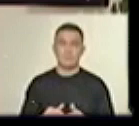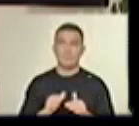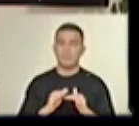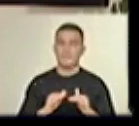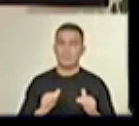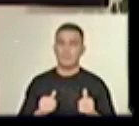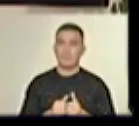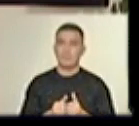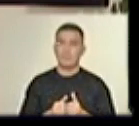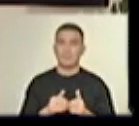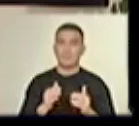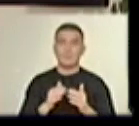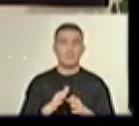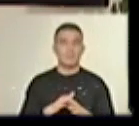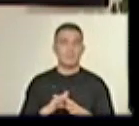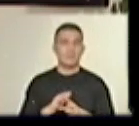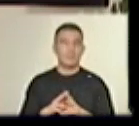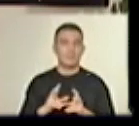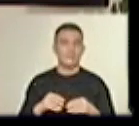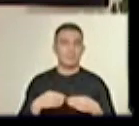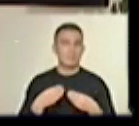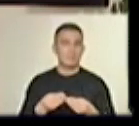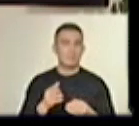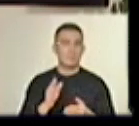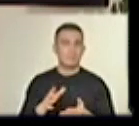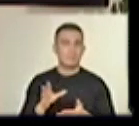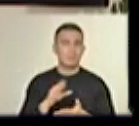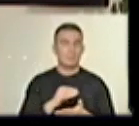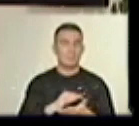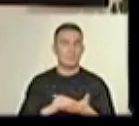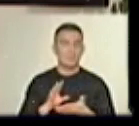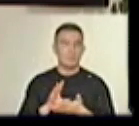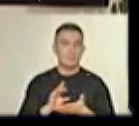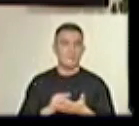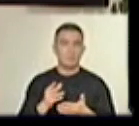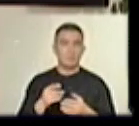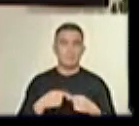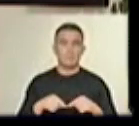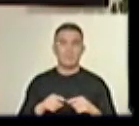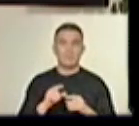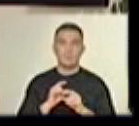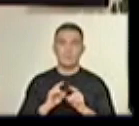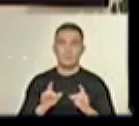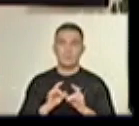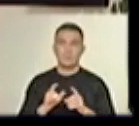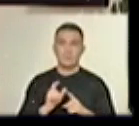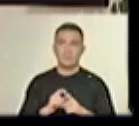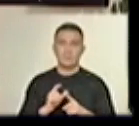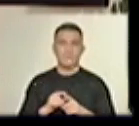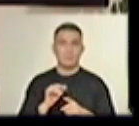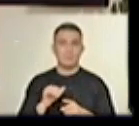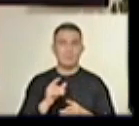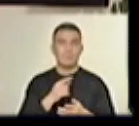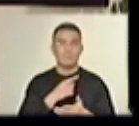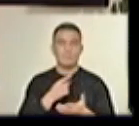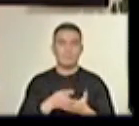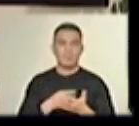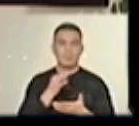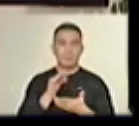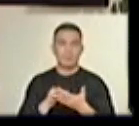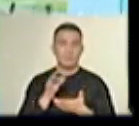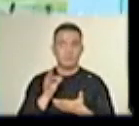Ребята, а теперь задание для самостоятельного выполнения. Прочитайте выразительно рассказ. Ответьте на вопросы на